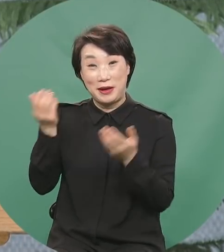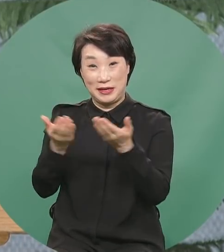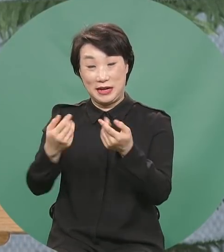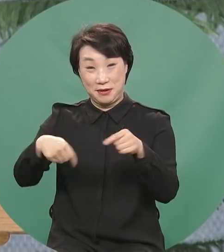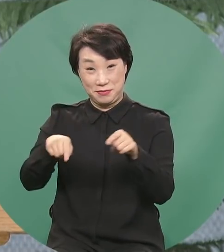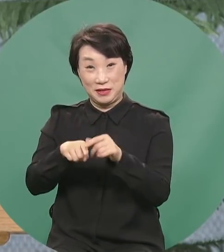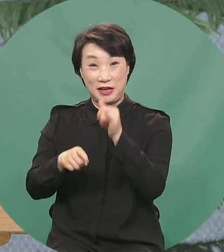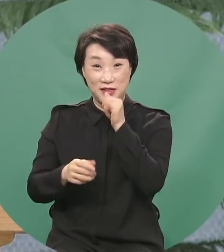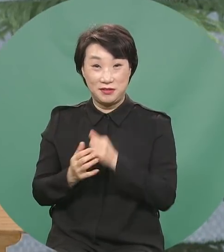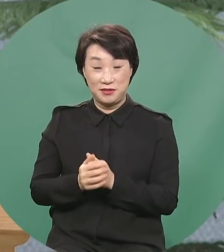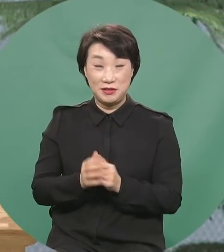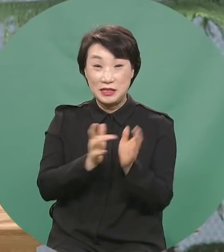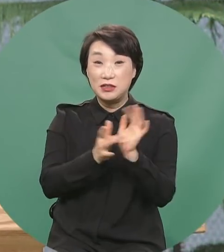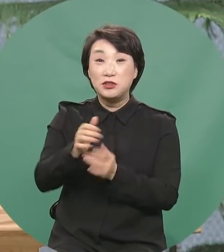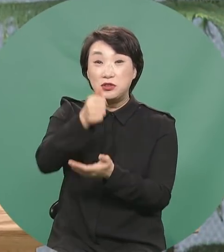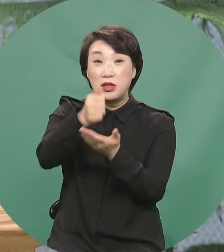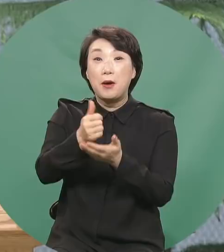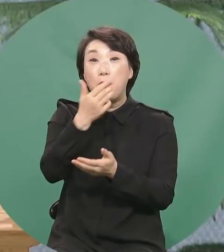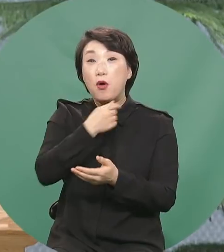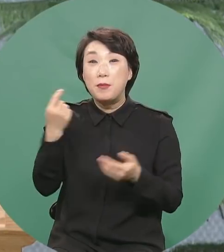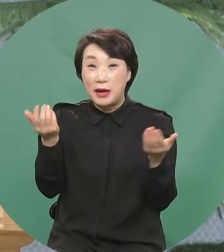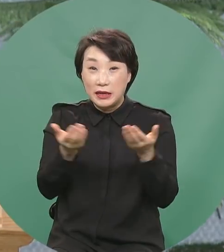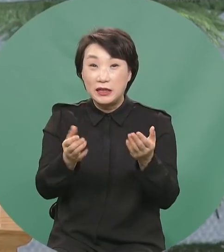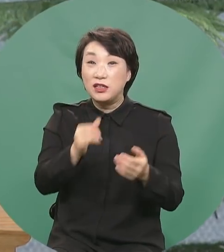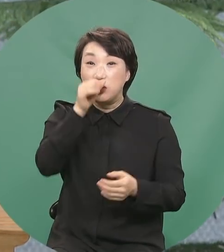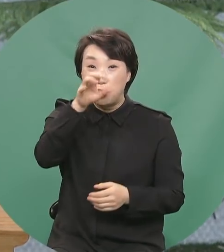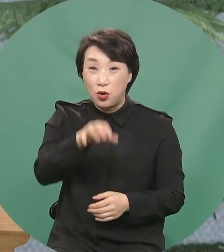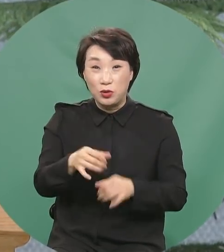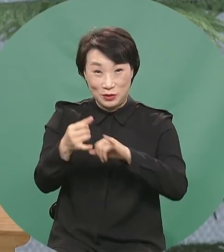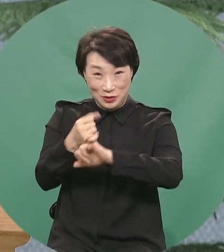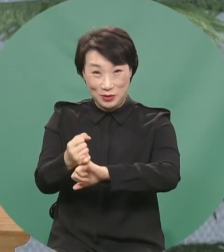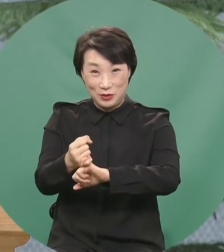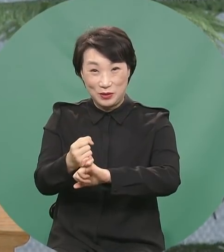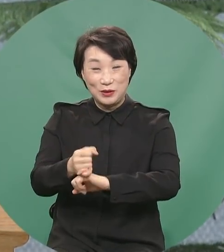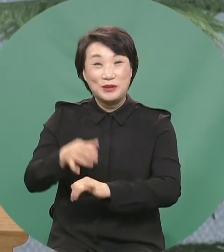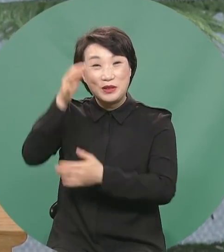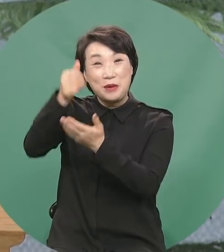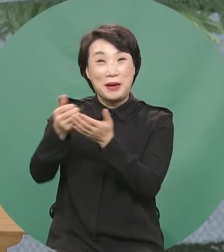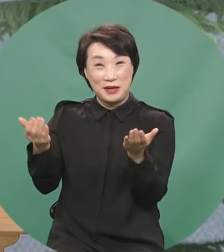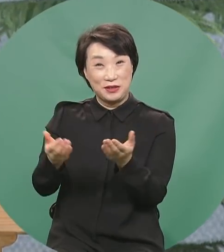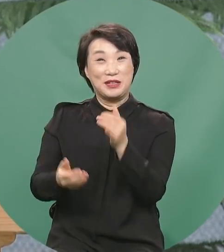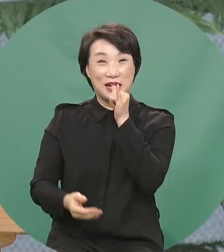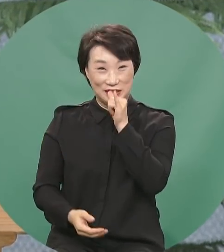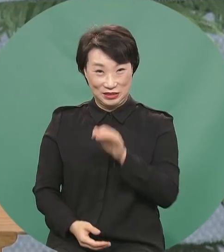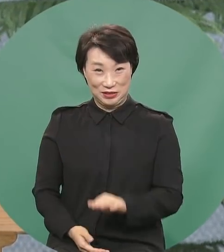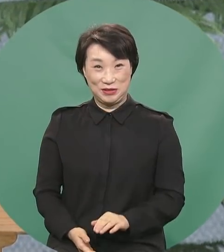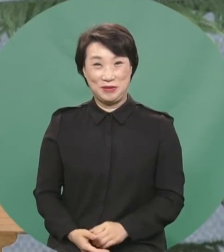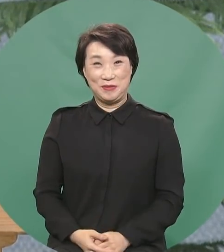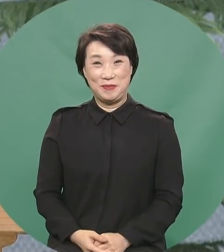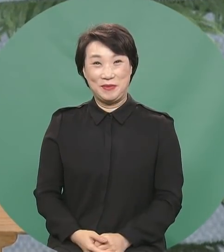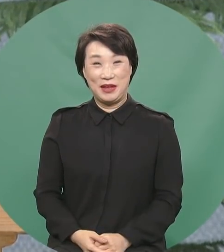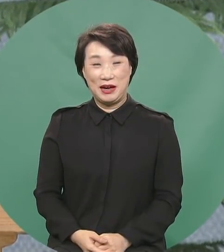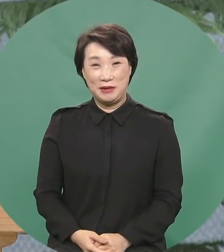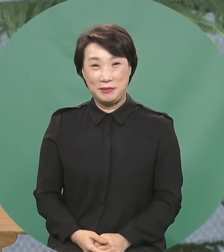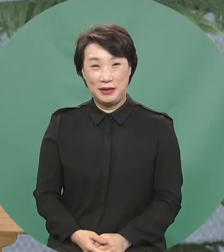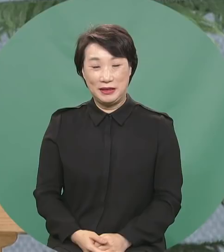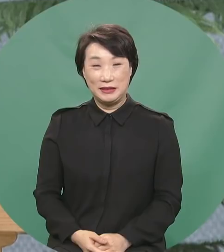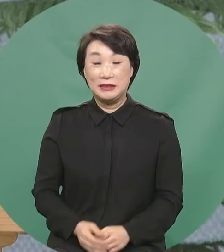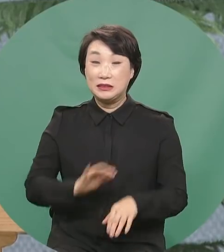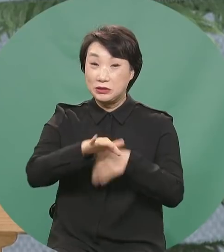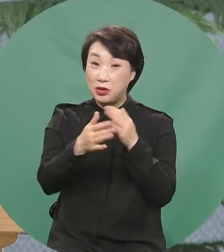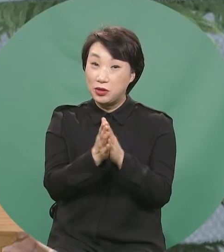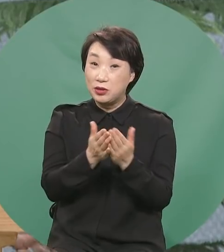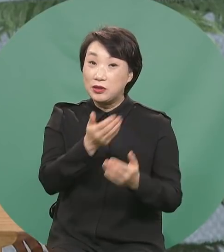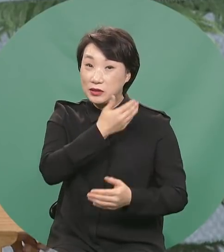있고 예수 그리스도의 복음의 사역이 있는 곳에는 반드시 성령의 역사가 있는 것입니다.